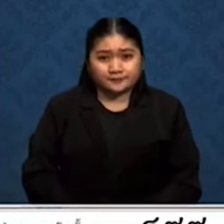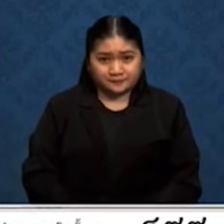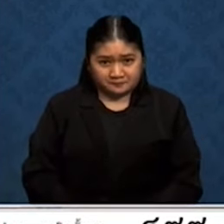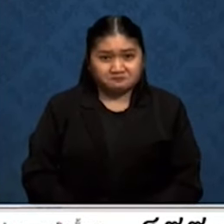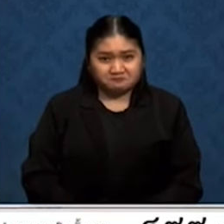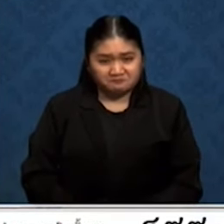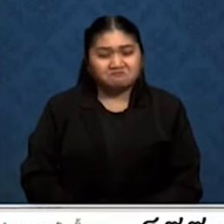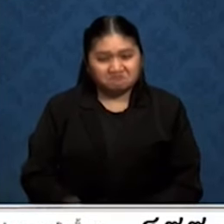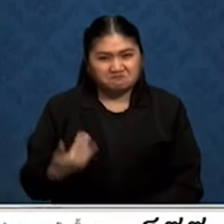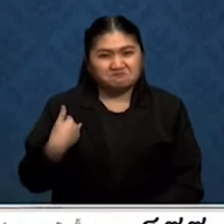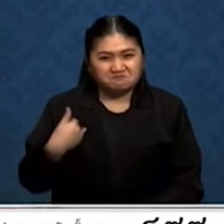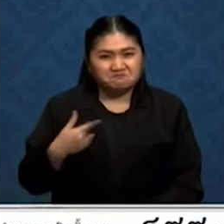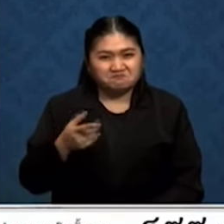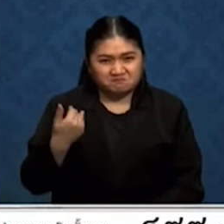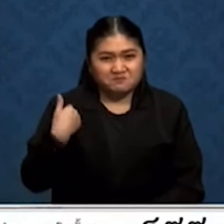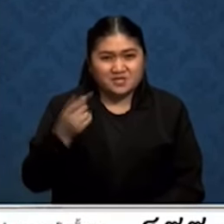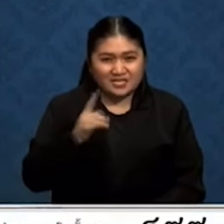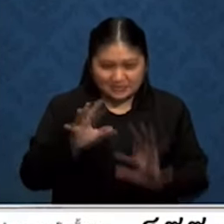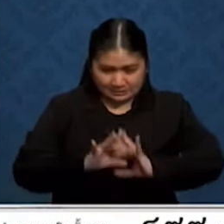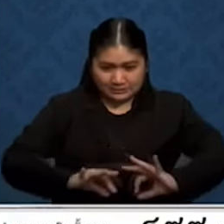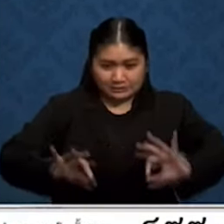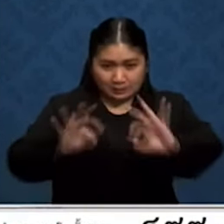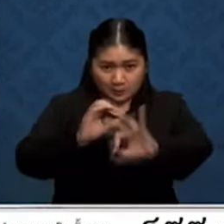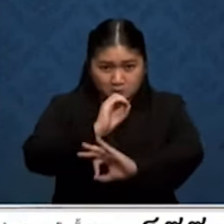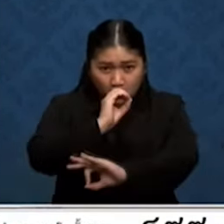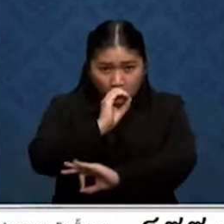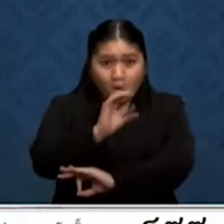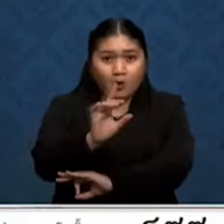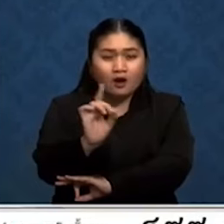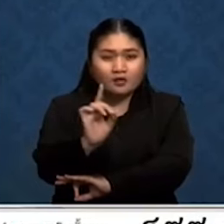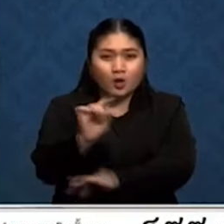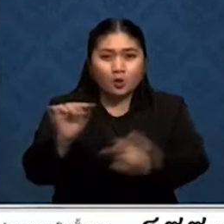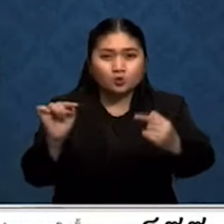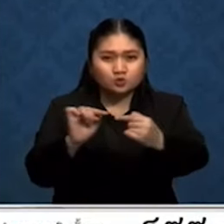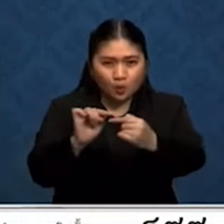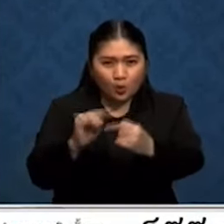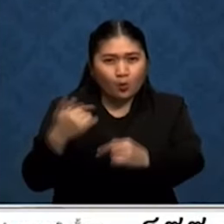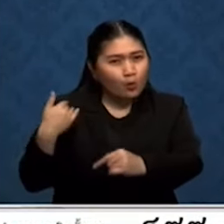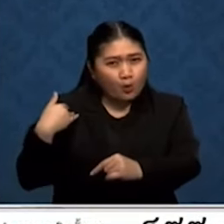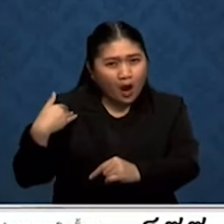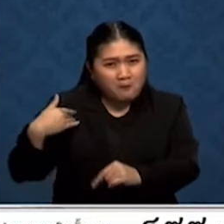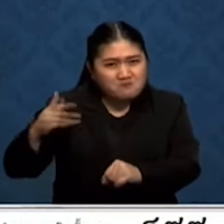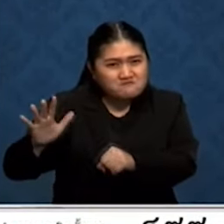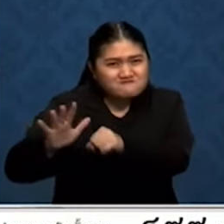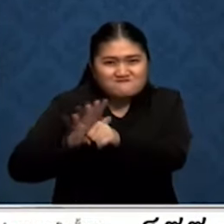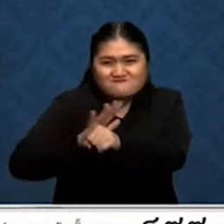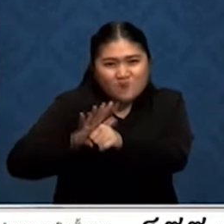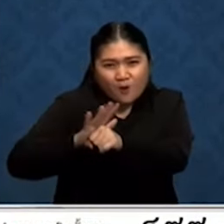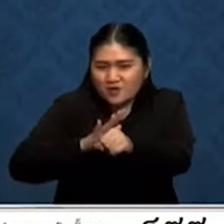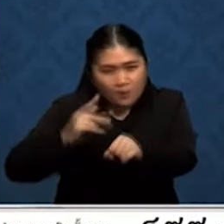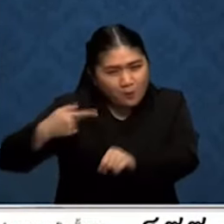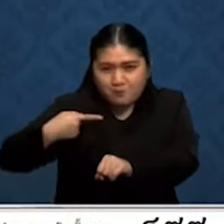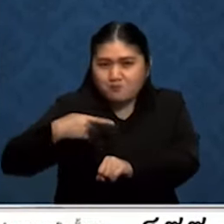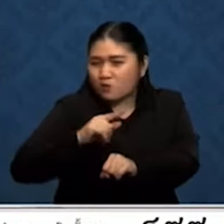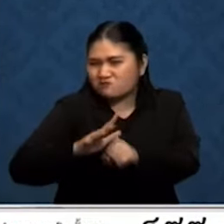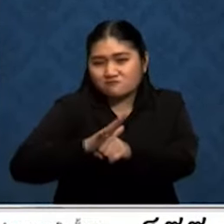เรื่องให่อีกื่องที่ผมต้องพูดครับคือเรื่องความคุ้มค่า รัฐบาลตีปิดมาต